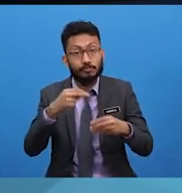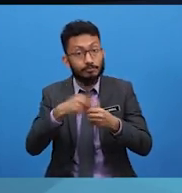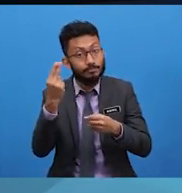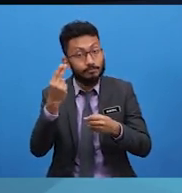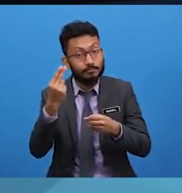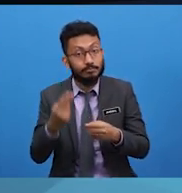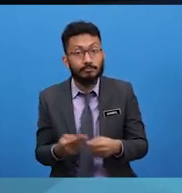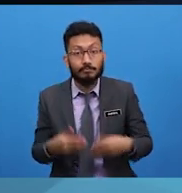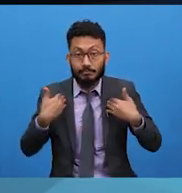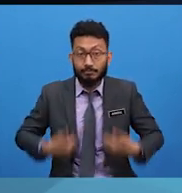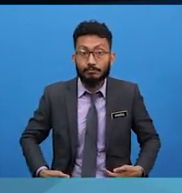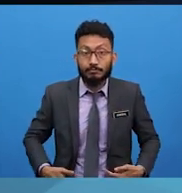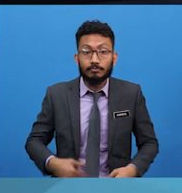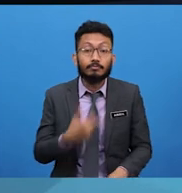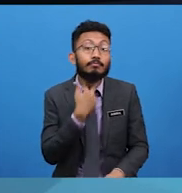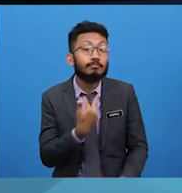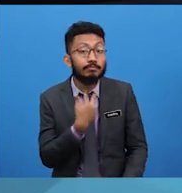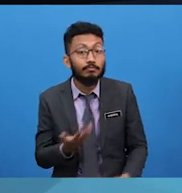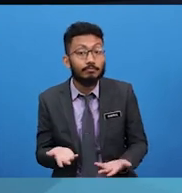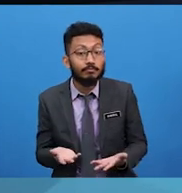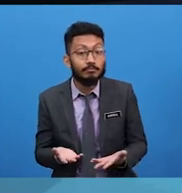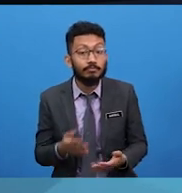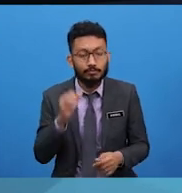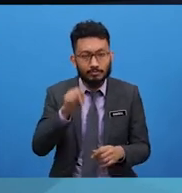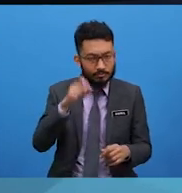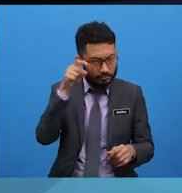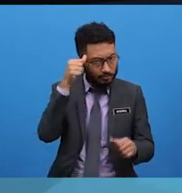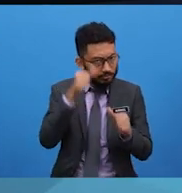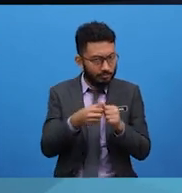hamil? Cuba murid-murid ingat semula.